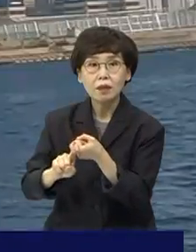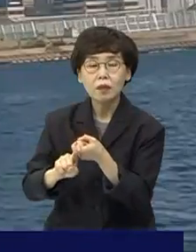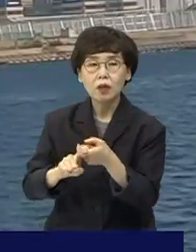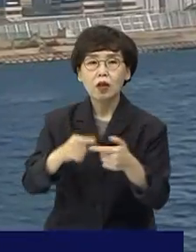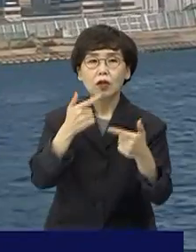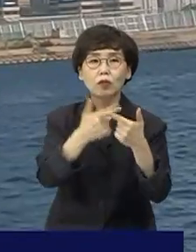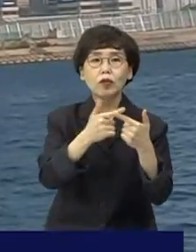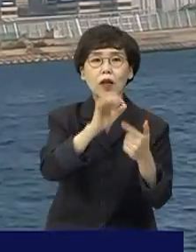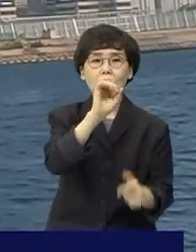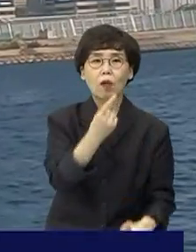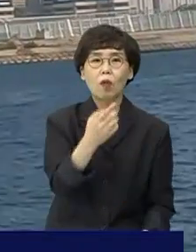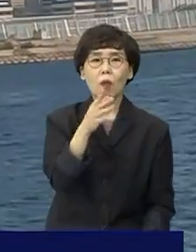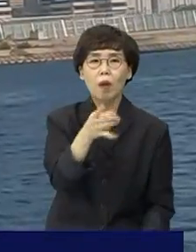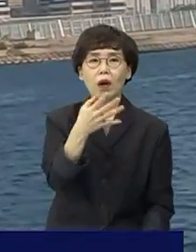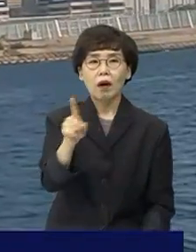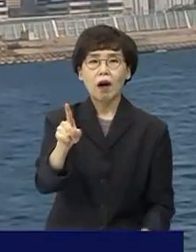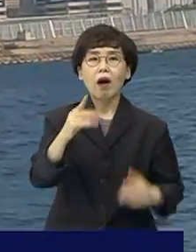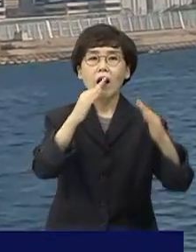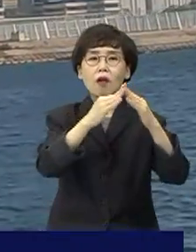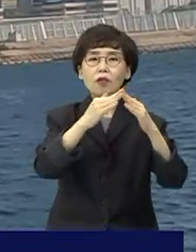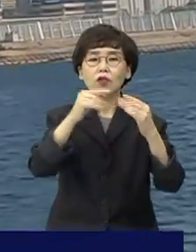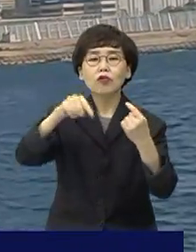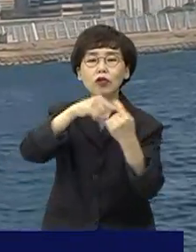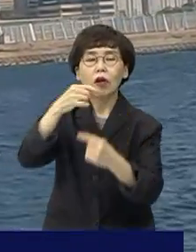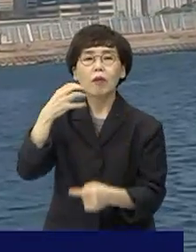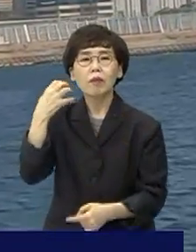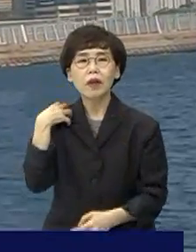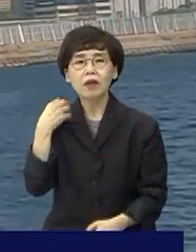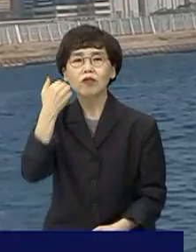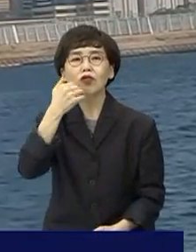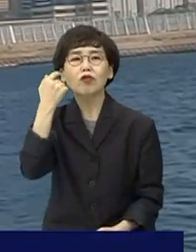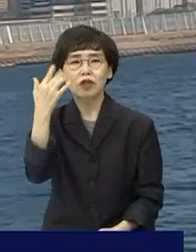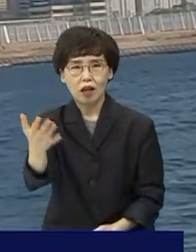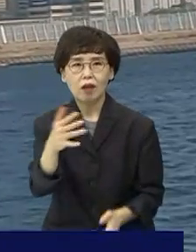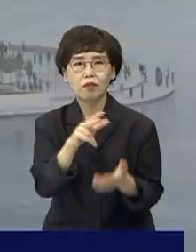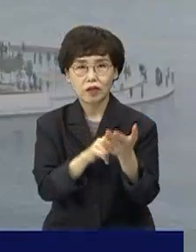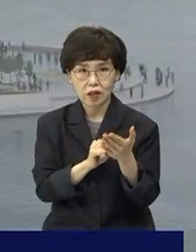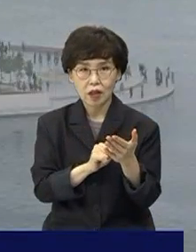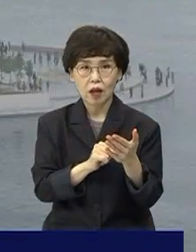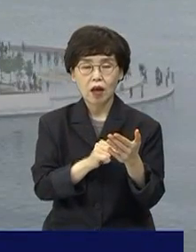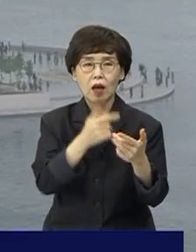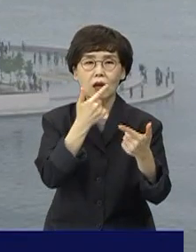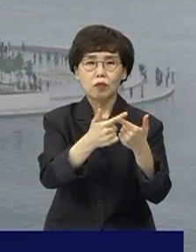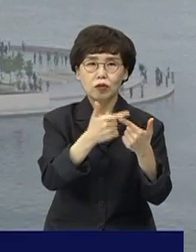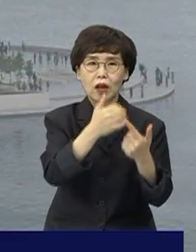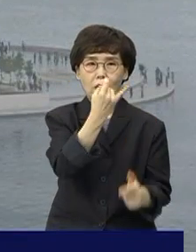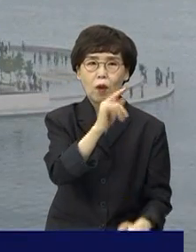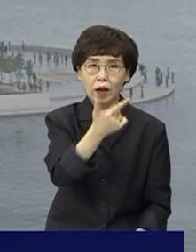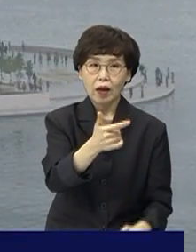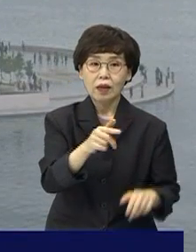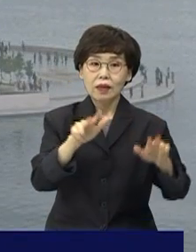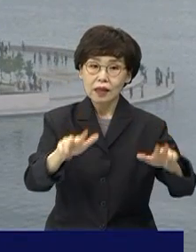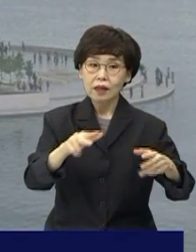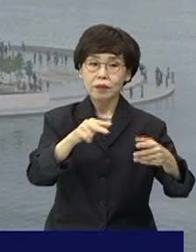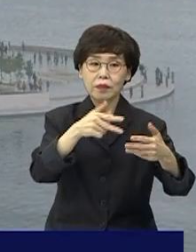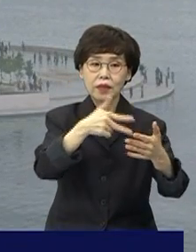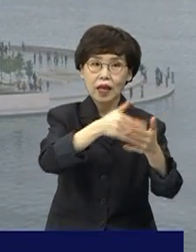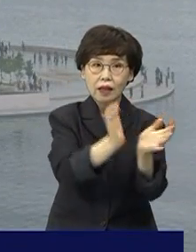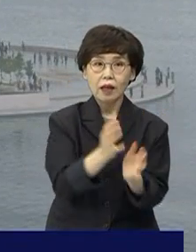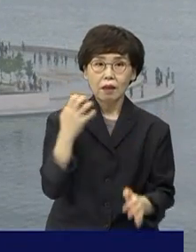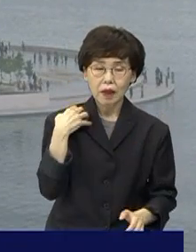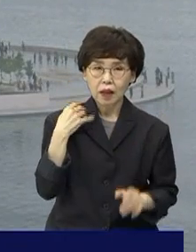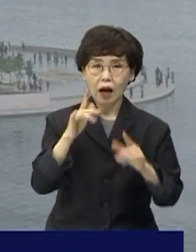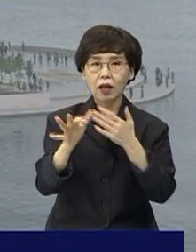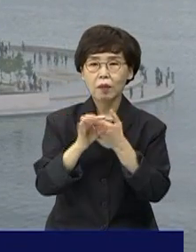부산 오페라하우스를 과연 누가 운영하느냐입니다. 부산문화회관 등 기존 재단이 맡을지, 새